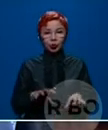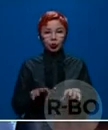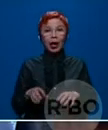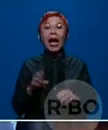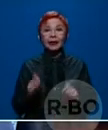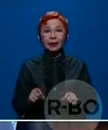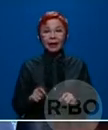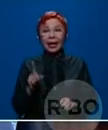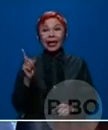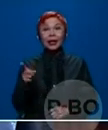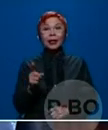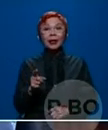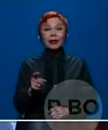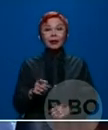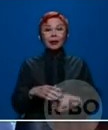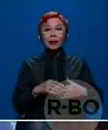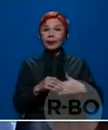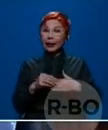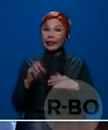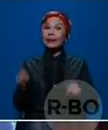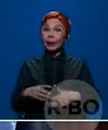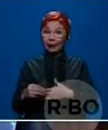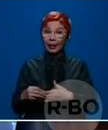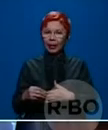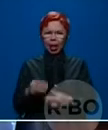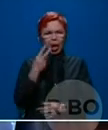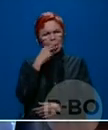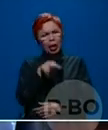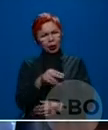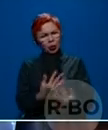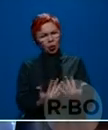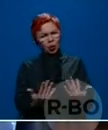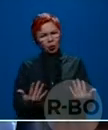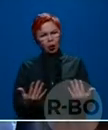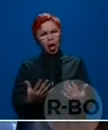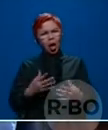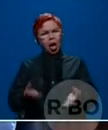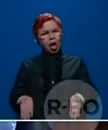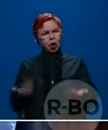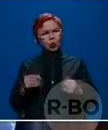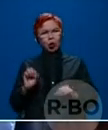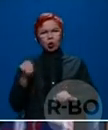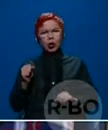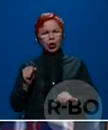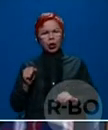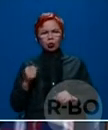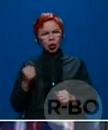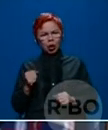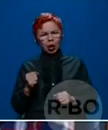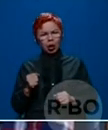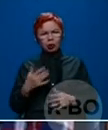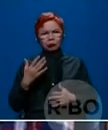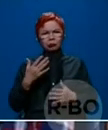sebagai pemimpin sekaligus pengambil kebijakan tersebut melihat warga yang hidupnya semakin sulit begitu semakin sulit dan